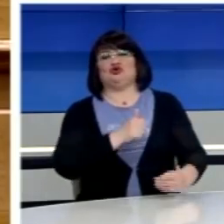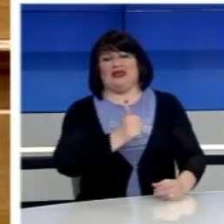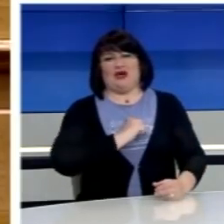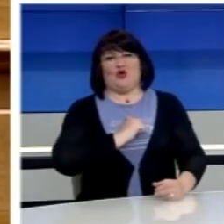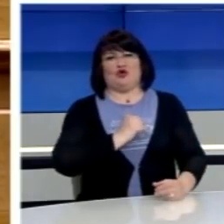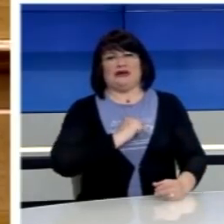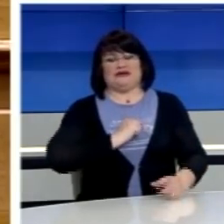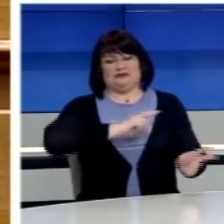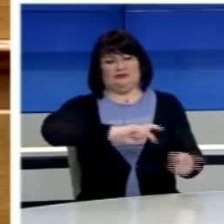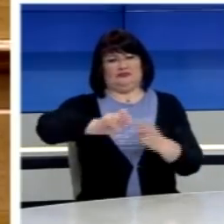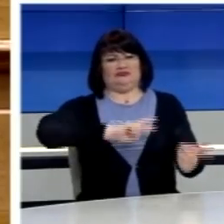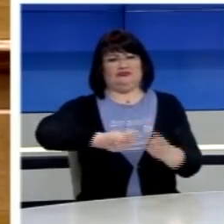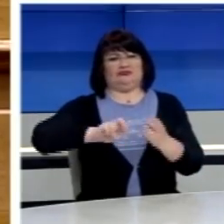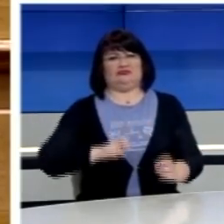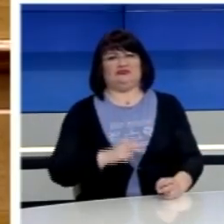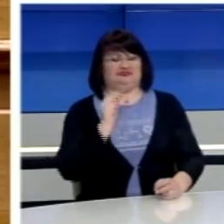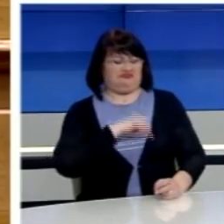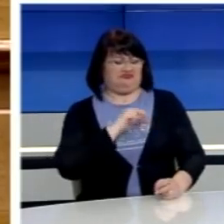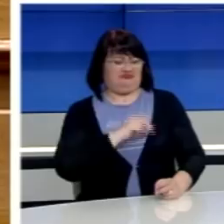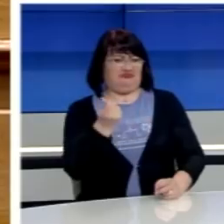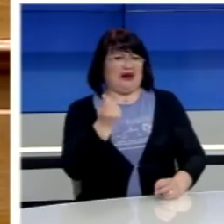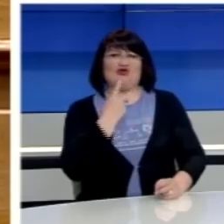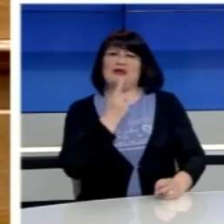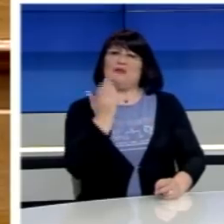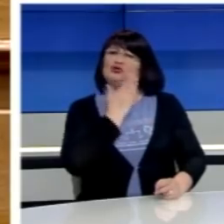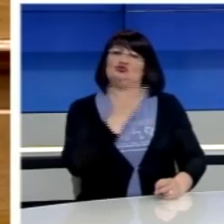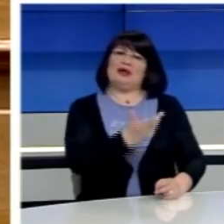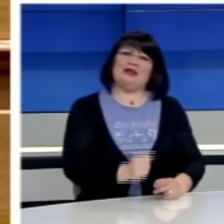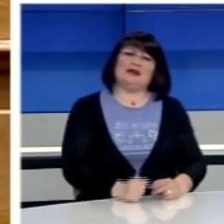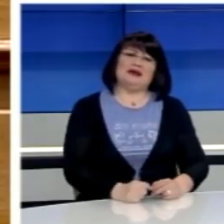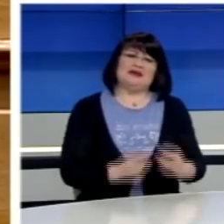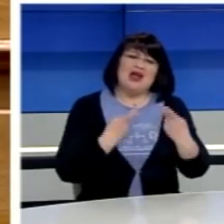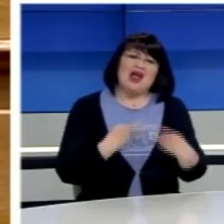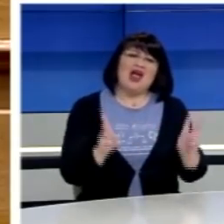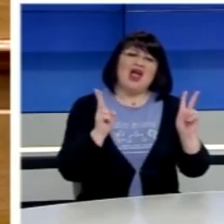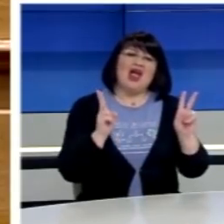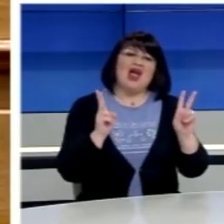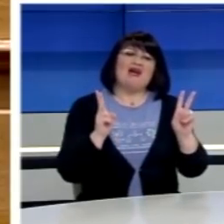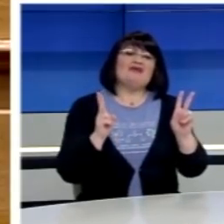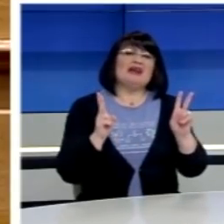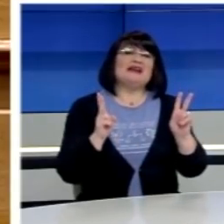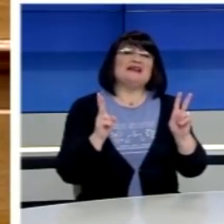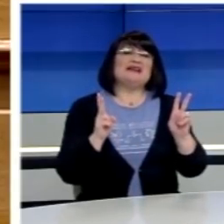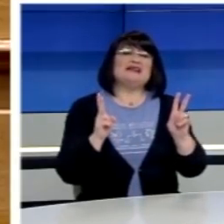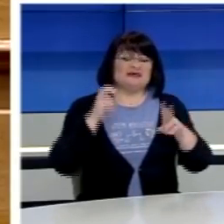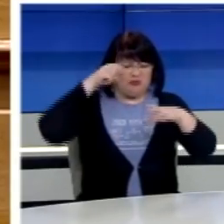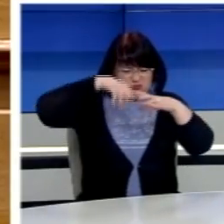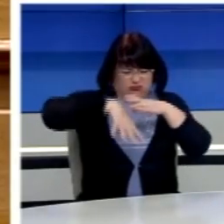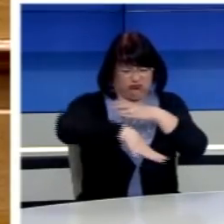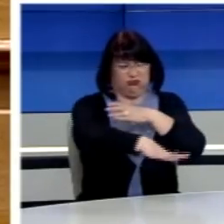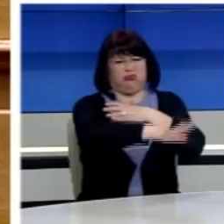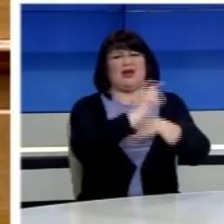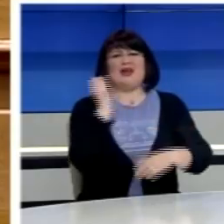ιδιώτες για το καπιταλιστικό κέρδος, όταν αφήνετε να λειτουργούν τα καζάνια του θανάτου ή χυτά με